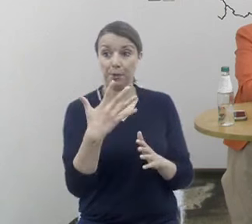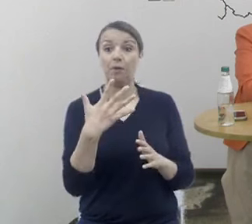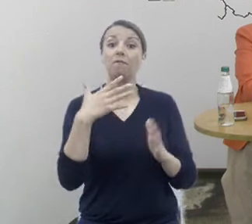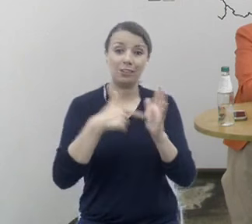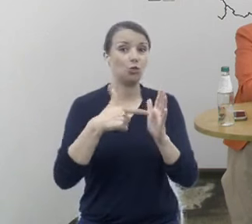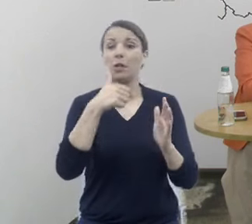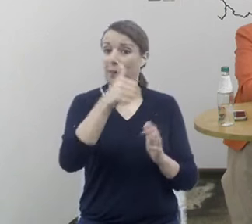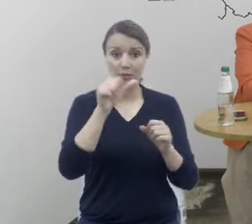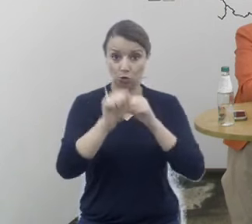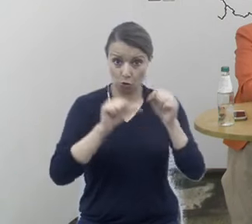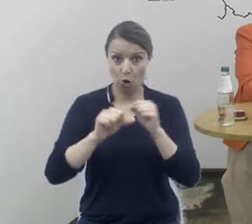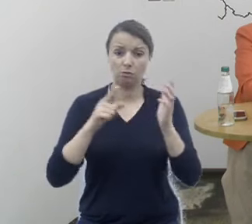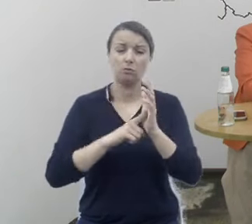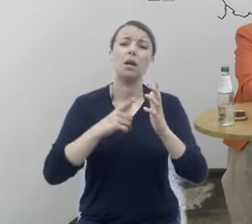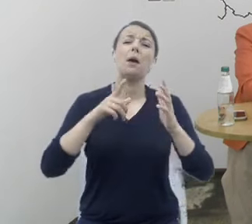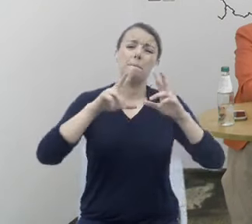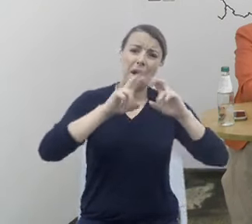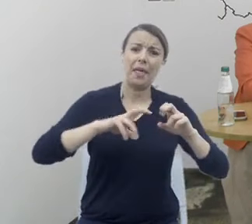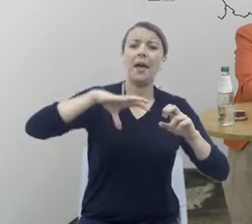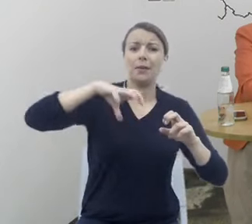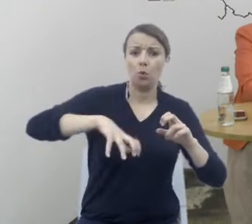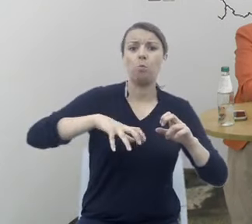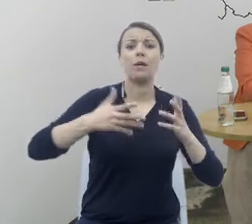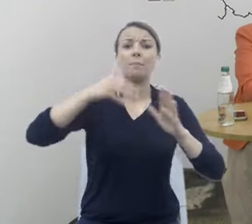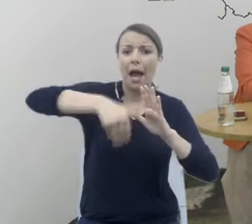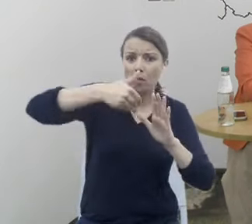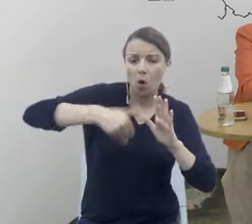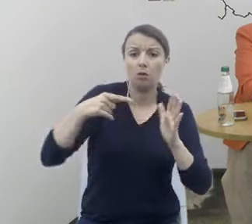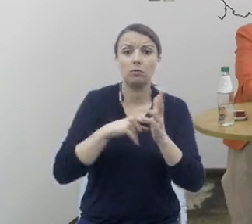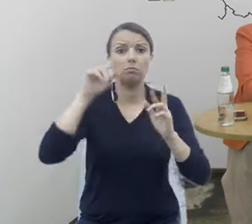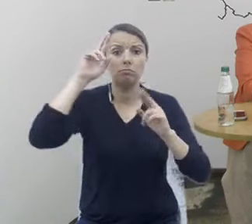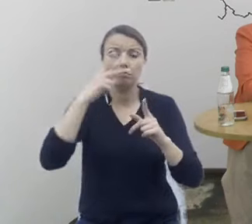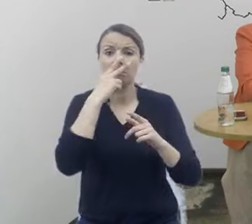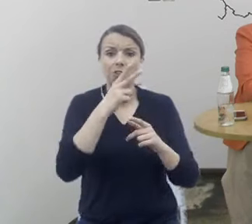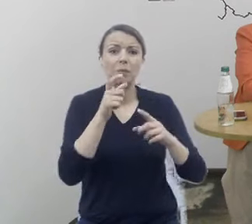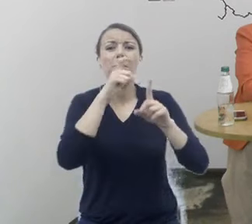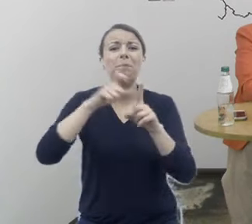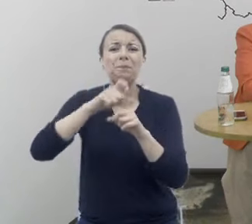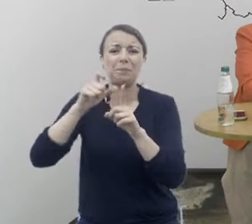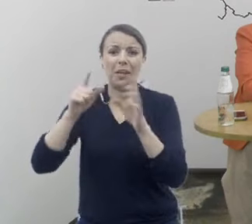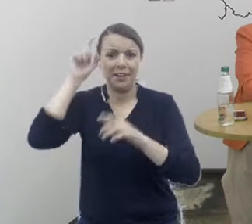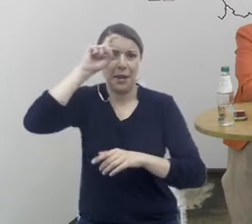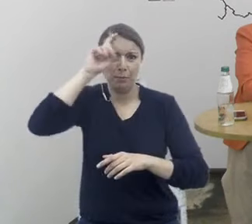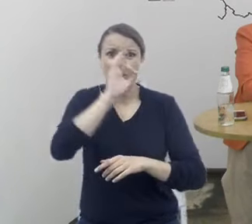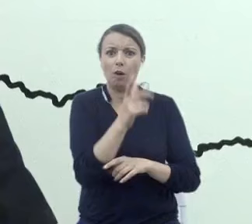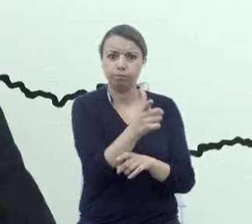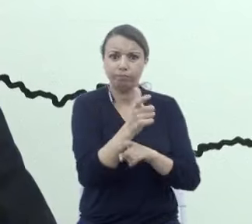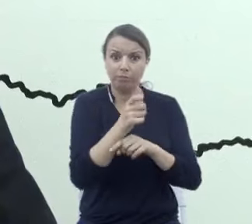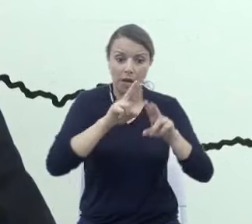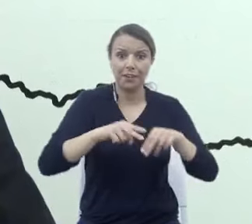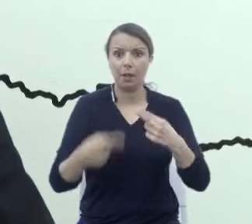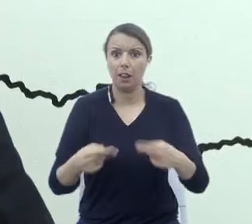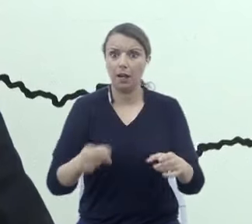zidentyfikowały obecność amunicji niemieckiej jest wewnątrz. Spór, tak, jest spór, ale trzeba o